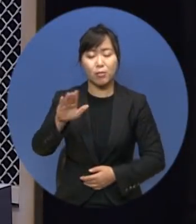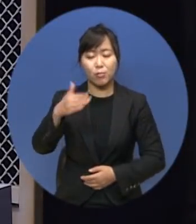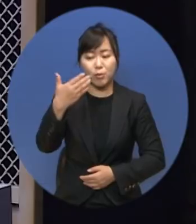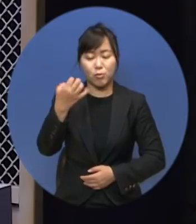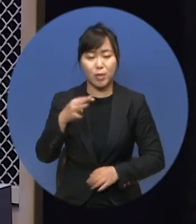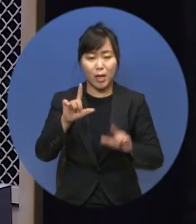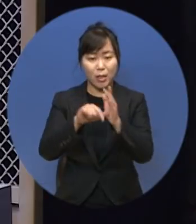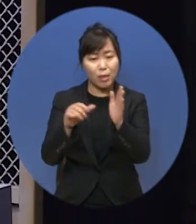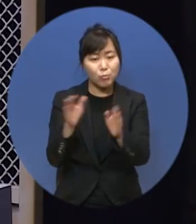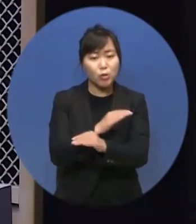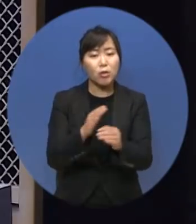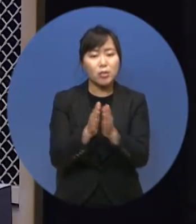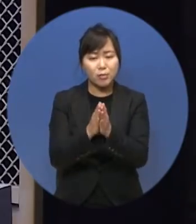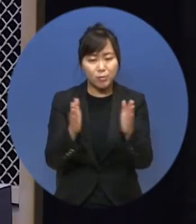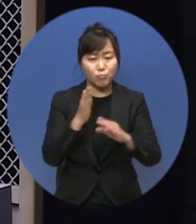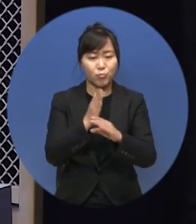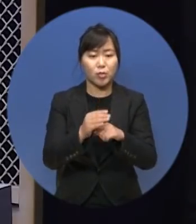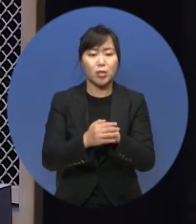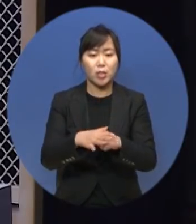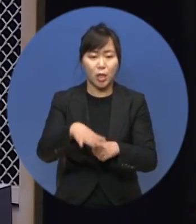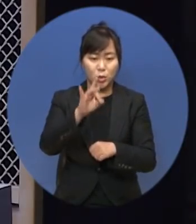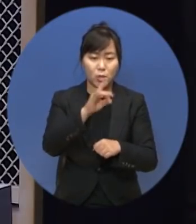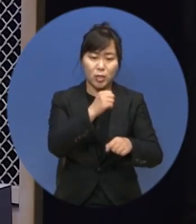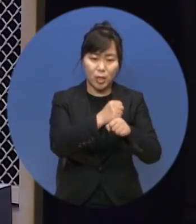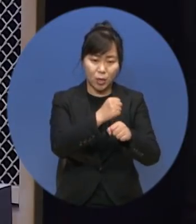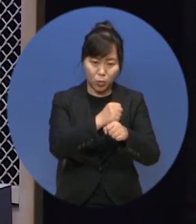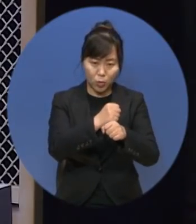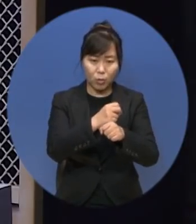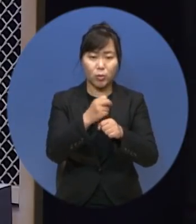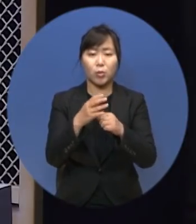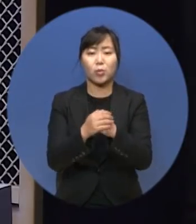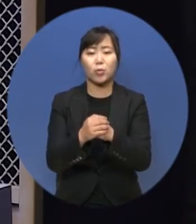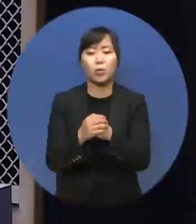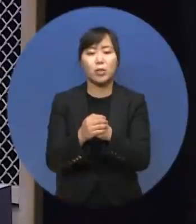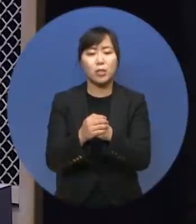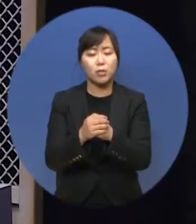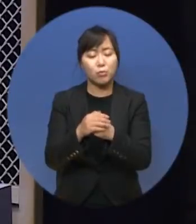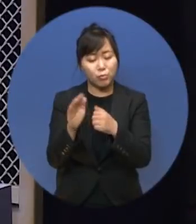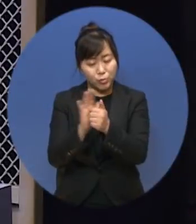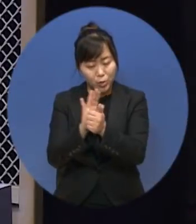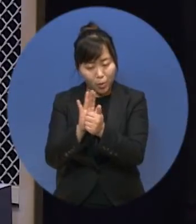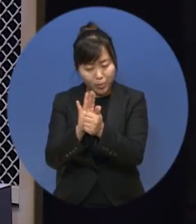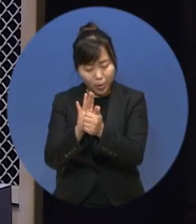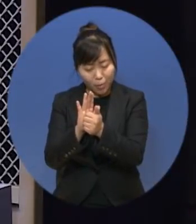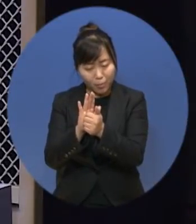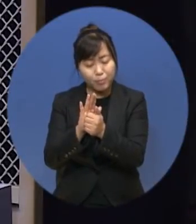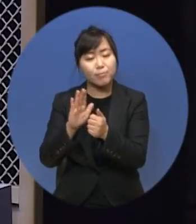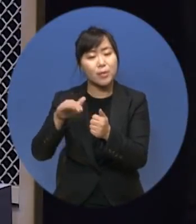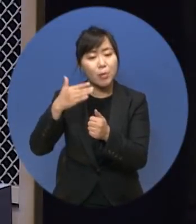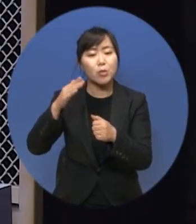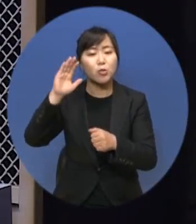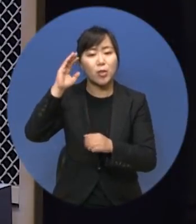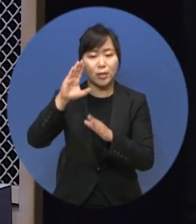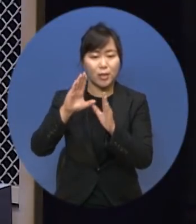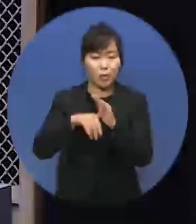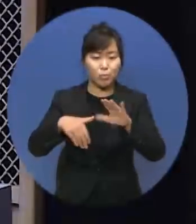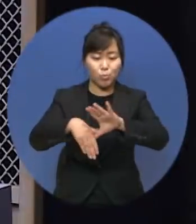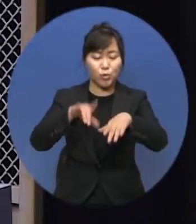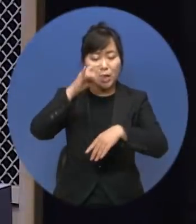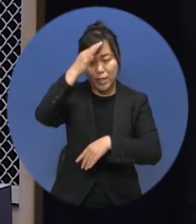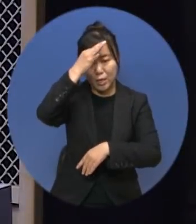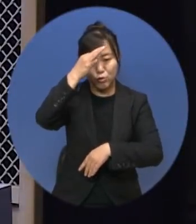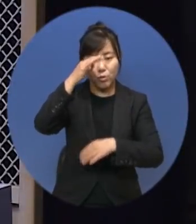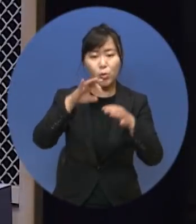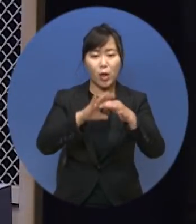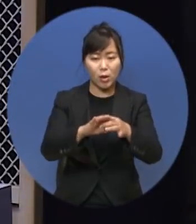지속적으로 실시하고 있는데요. 최초에는 이렇게 제조업 중심으로 가다가 서비스업 중심으로 가다가 최근에는 문화예술